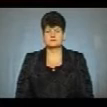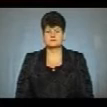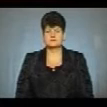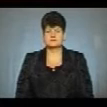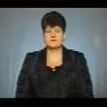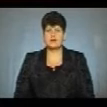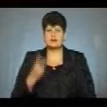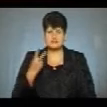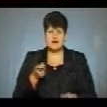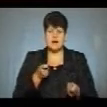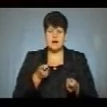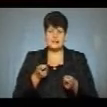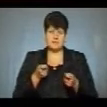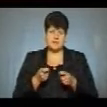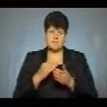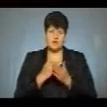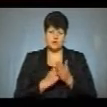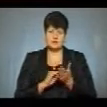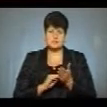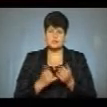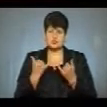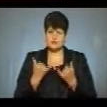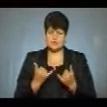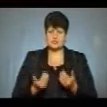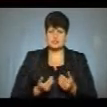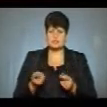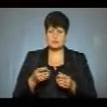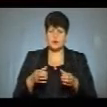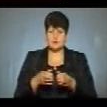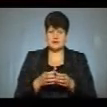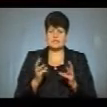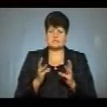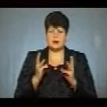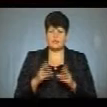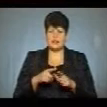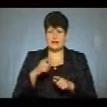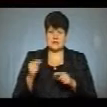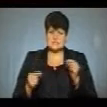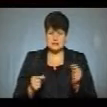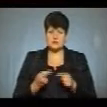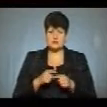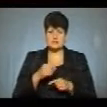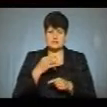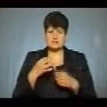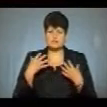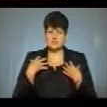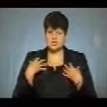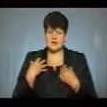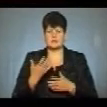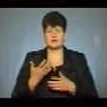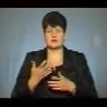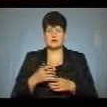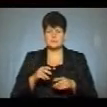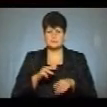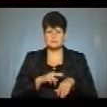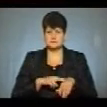Два адмінпротоколи склали сьогодні на жителів Тернопільської громади, які спалювали листя. Про це повідомив начальник муніципальної